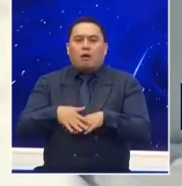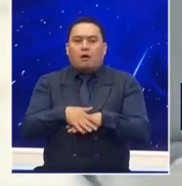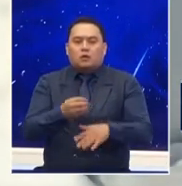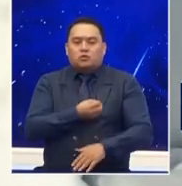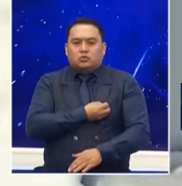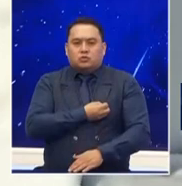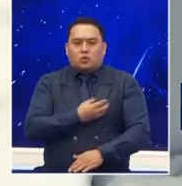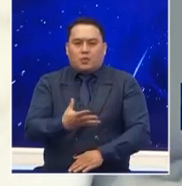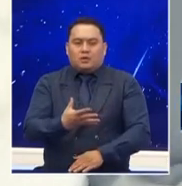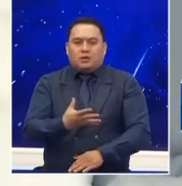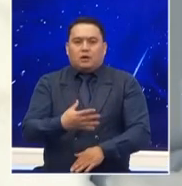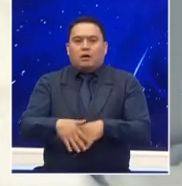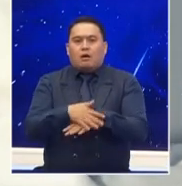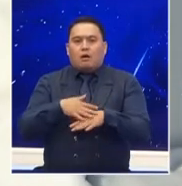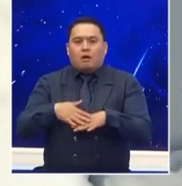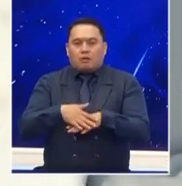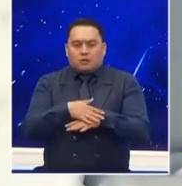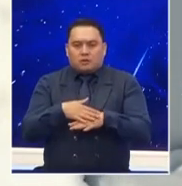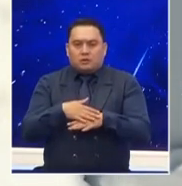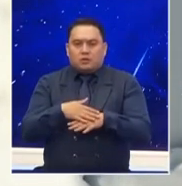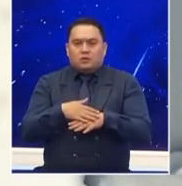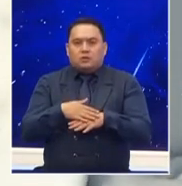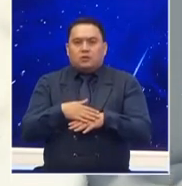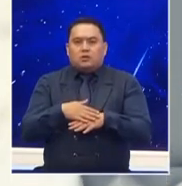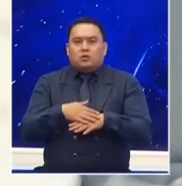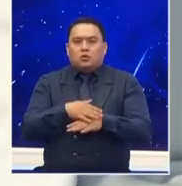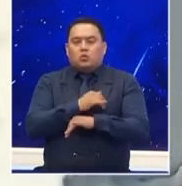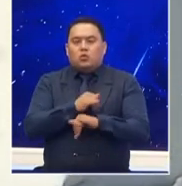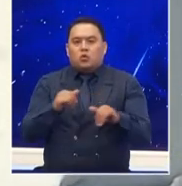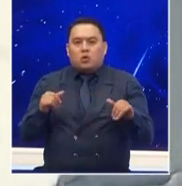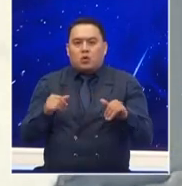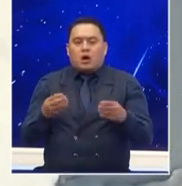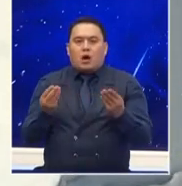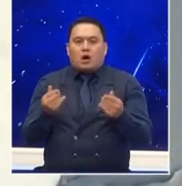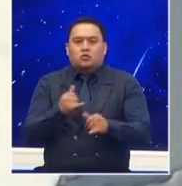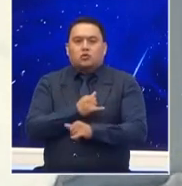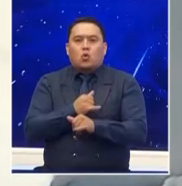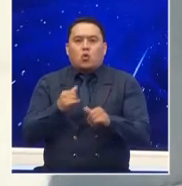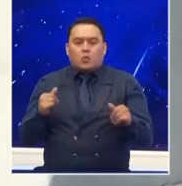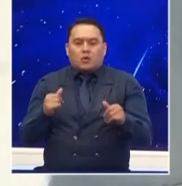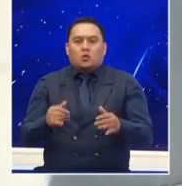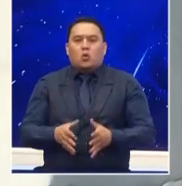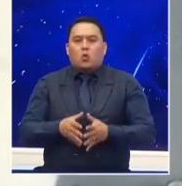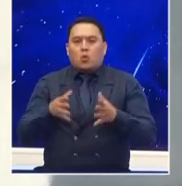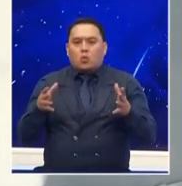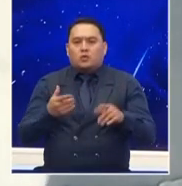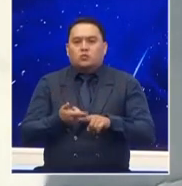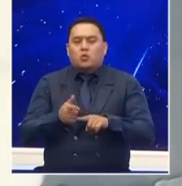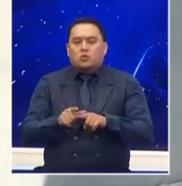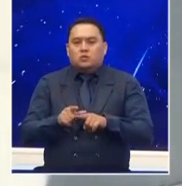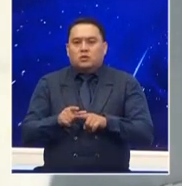жомарттығы, халықтың салып атқан салымшылардың көбеюіне байланысты қорда ақшаның көптігі көп болды. Сондықтан осы